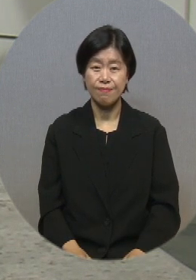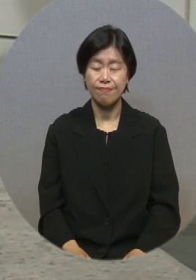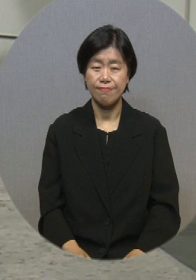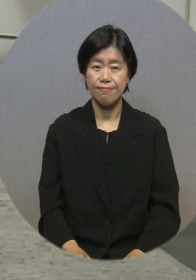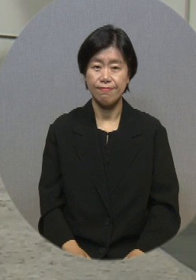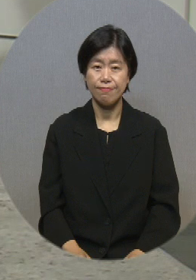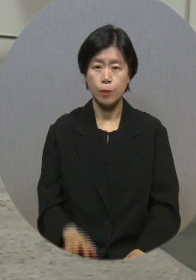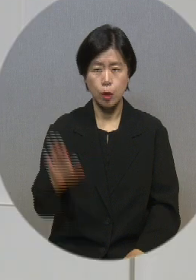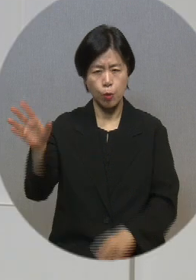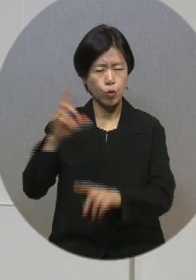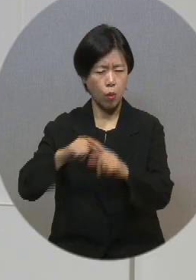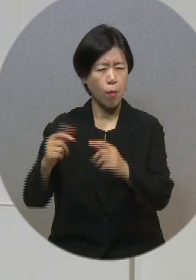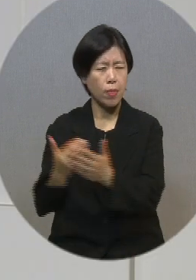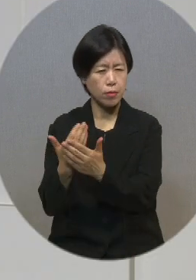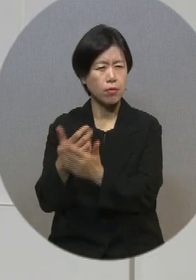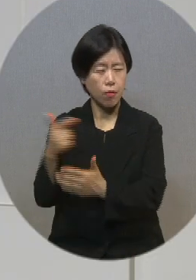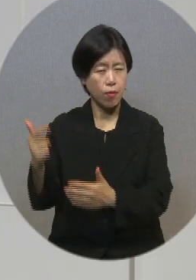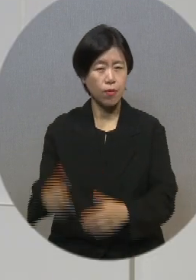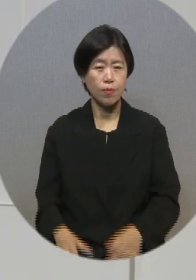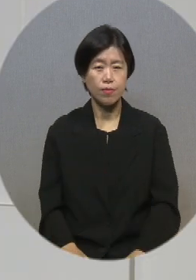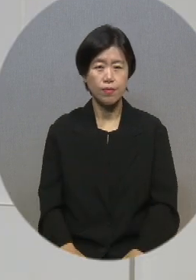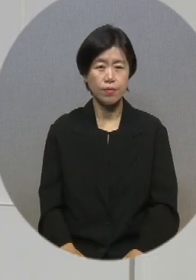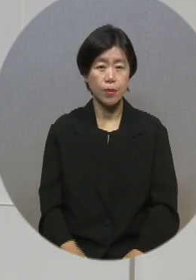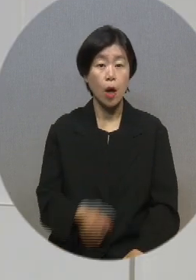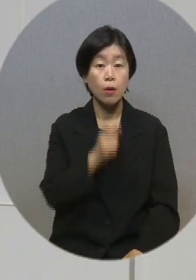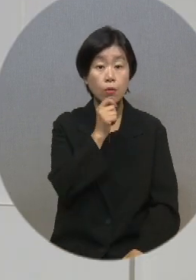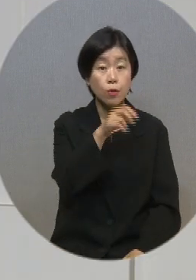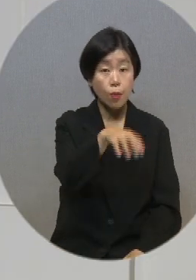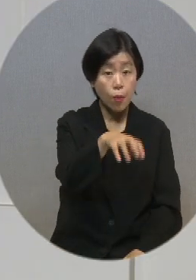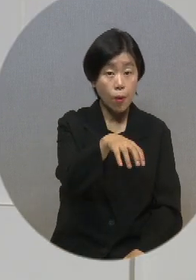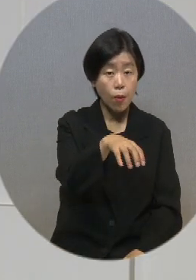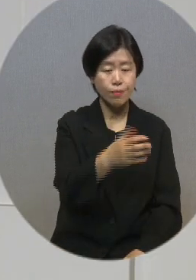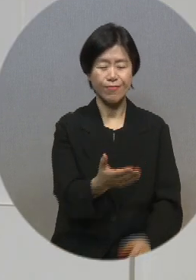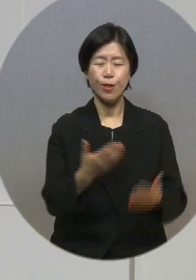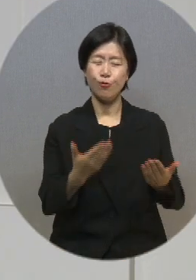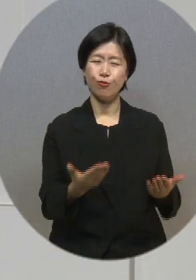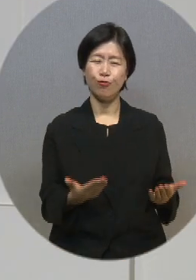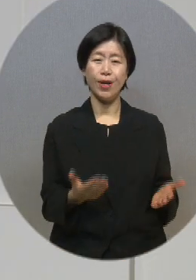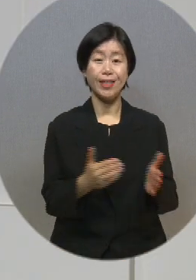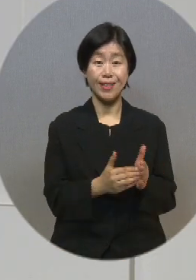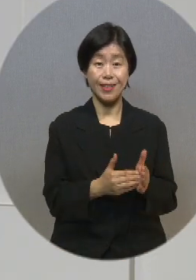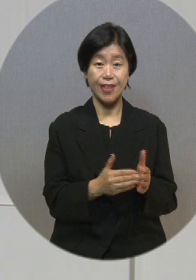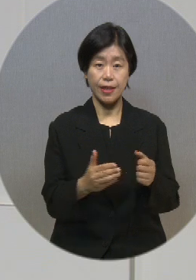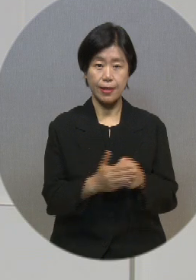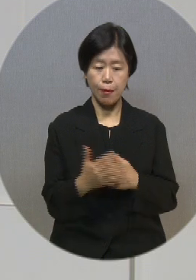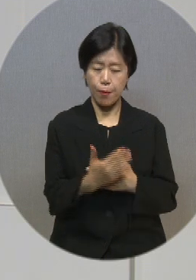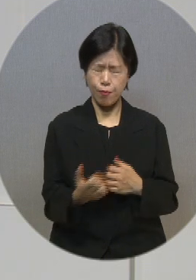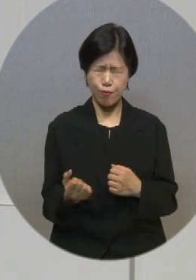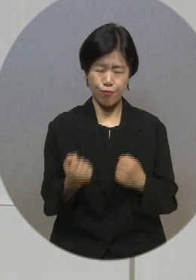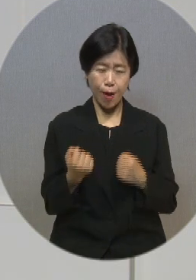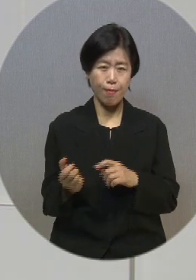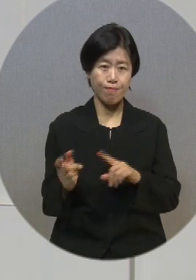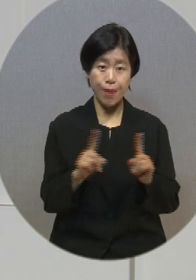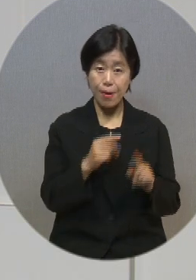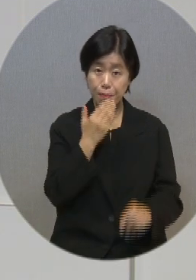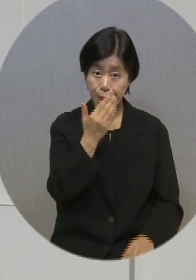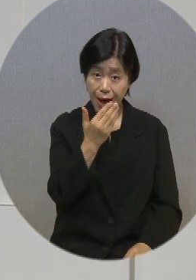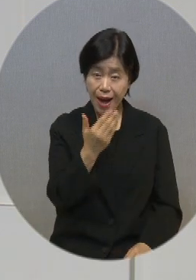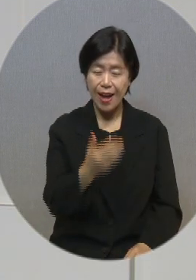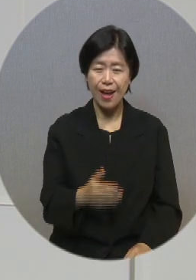것 같습니다. 속초에서 또 이렇게 좀 네. 쉬고 오셨으니까 아마 컨디션도 네. 굉장히 좋을 것